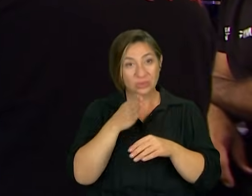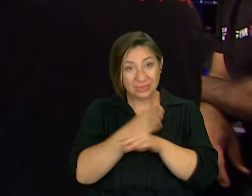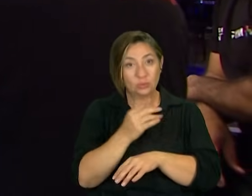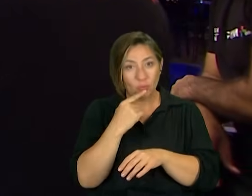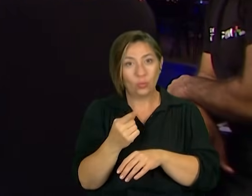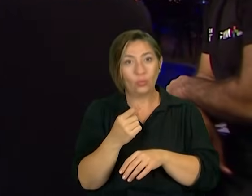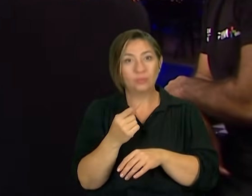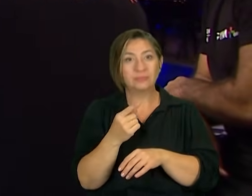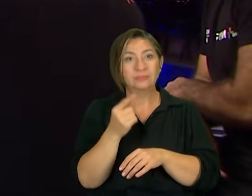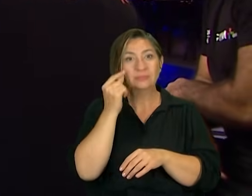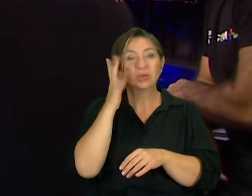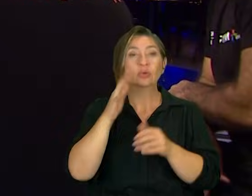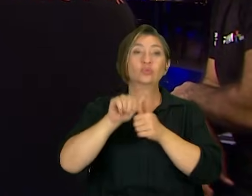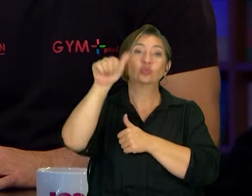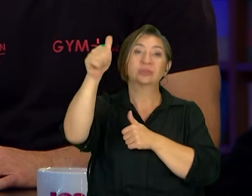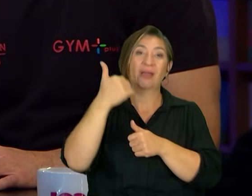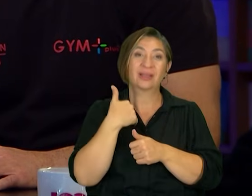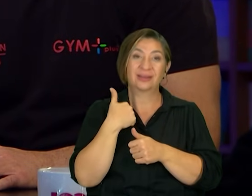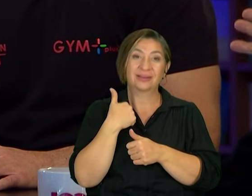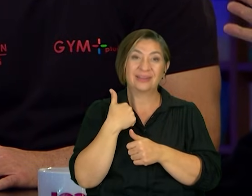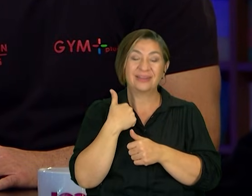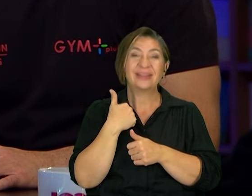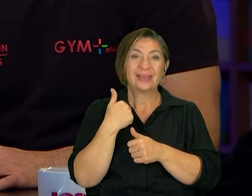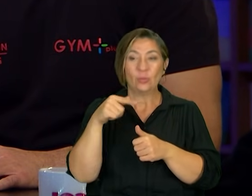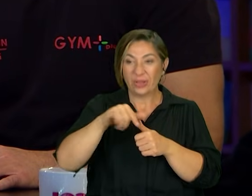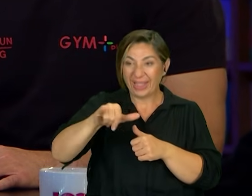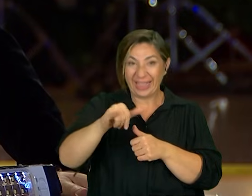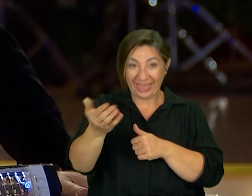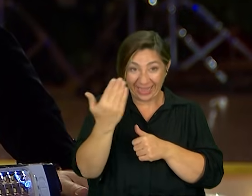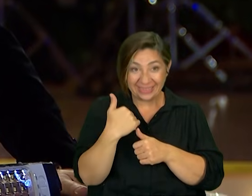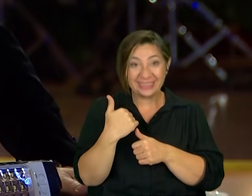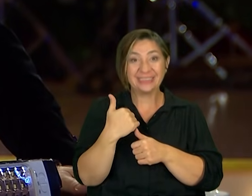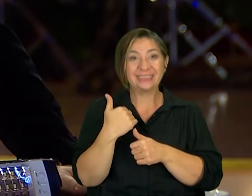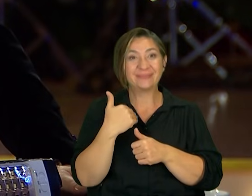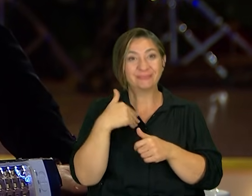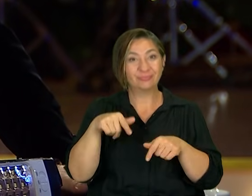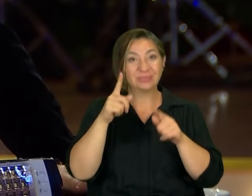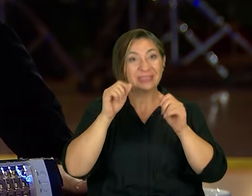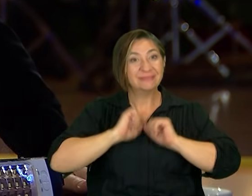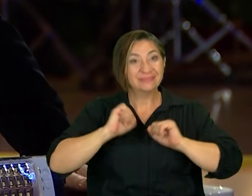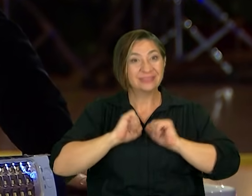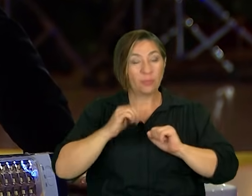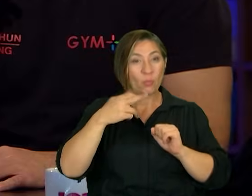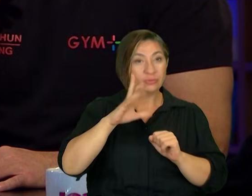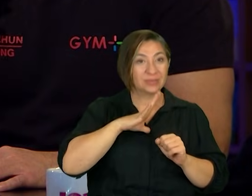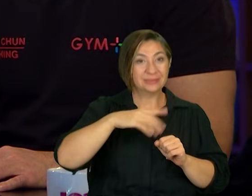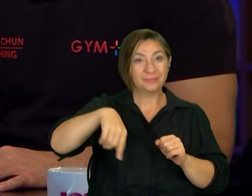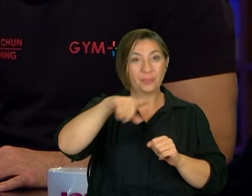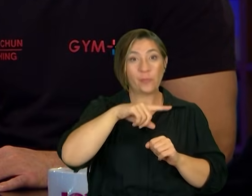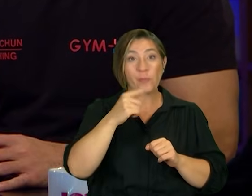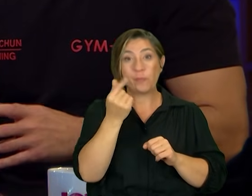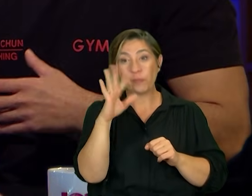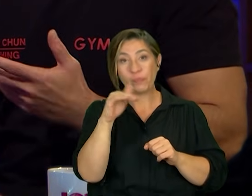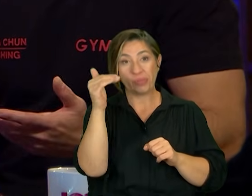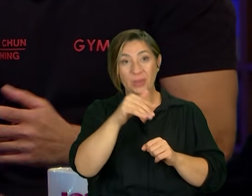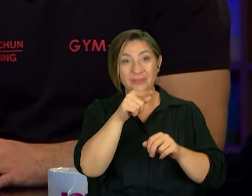söylüyorum yani? Niye Bakırköy uzak geliyor bana şu anda? Bize buraya yakın gelseniz. Hatta bizde burada birkaç yer var boş yani. Okan Bey demin